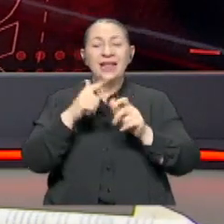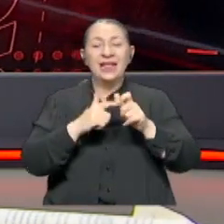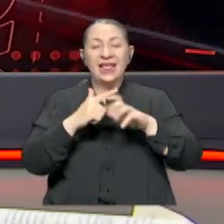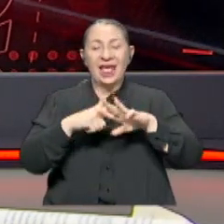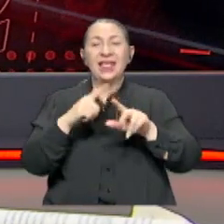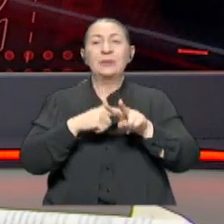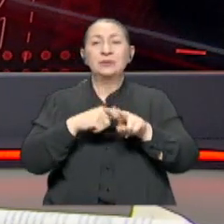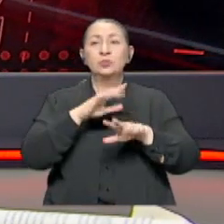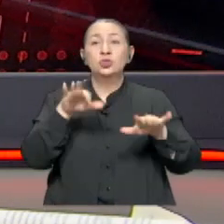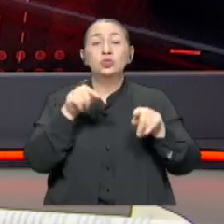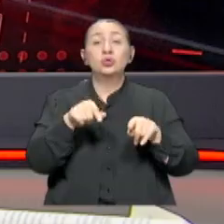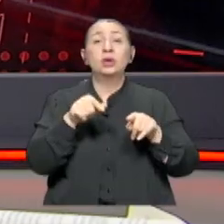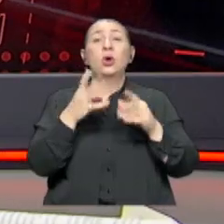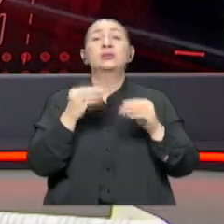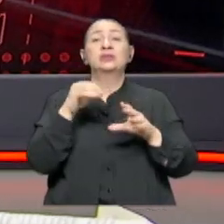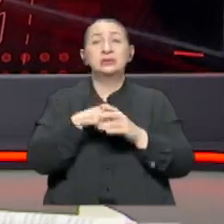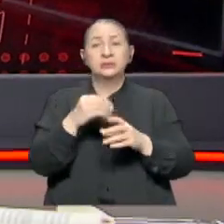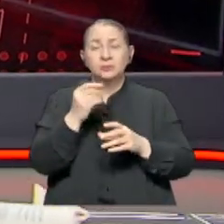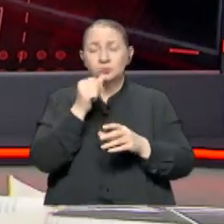bunlar olmadığı için gözleri doldu.